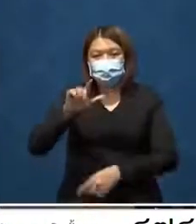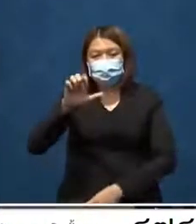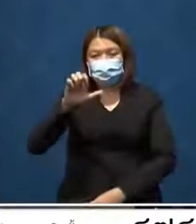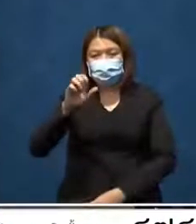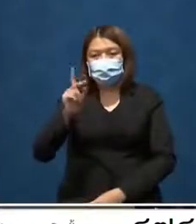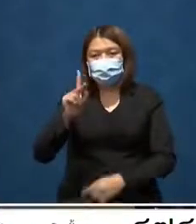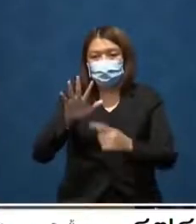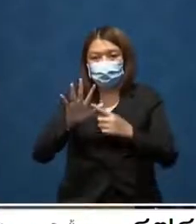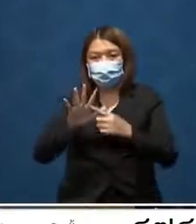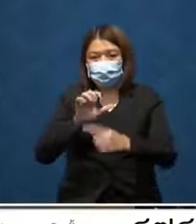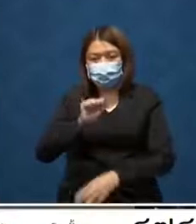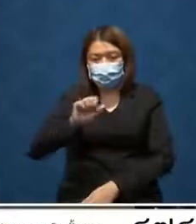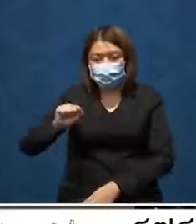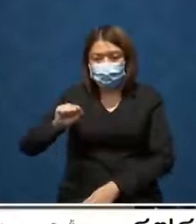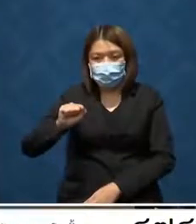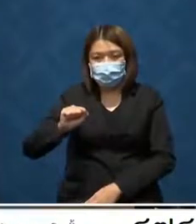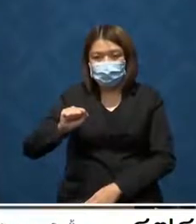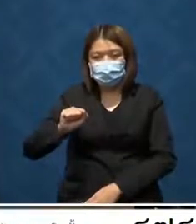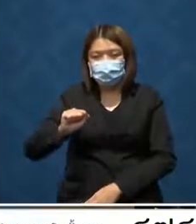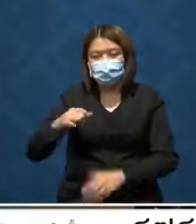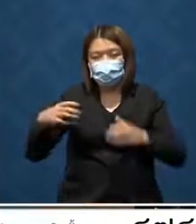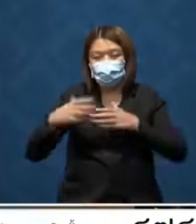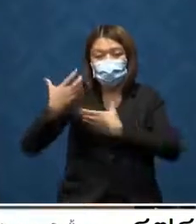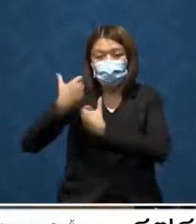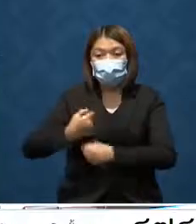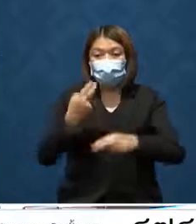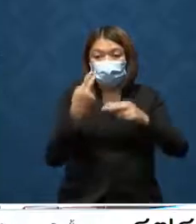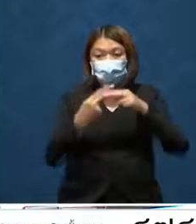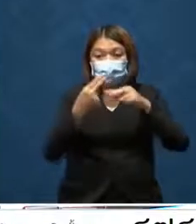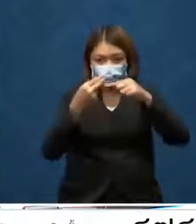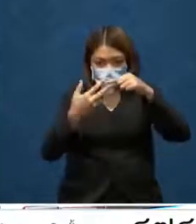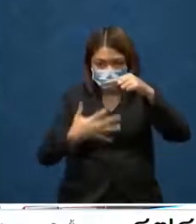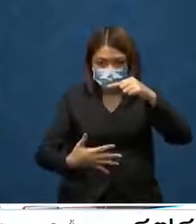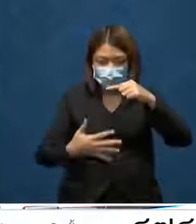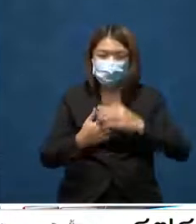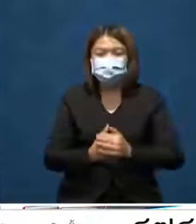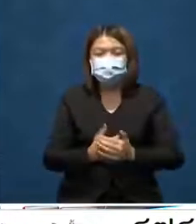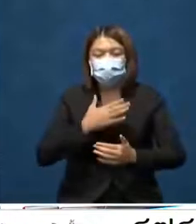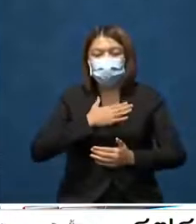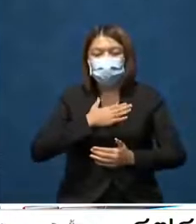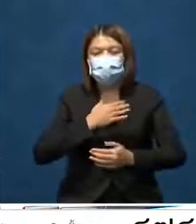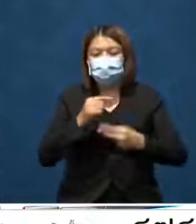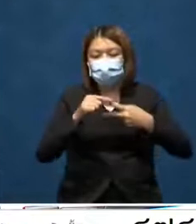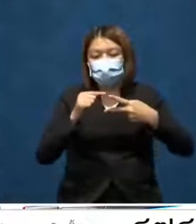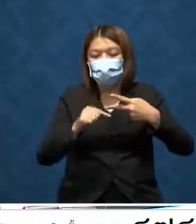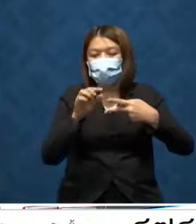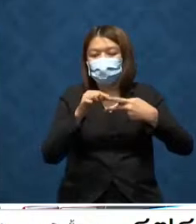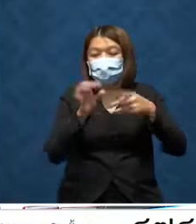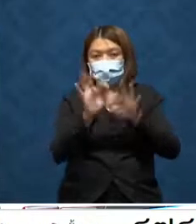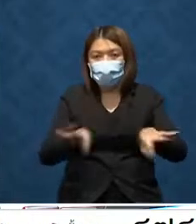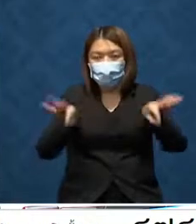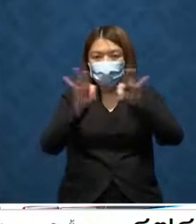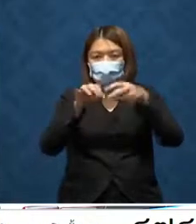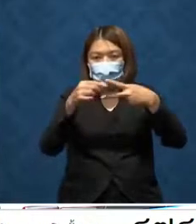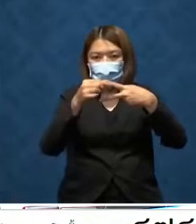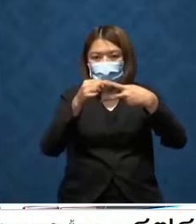สมชิคธาพุทธาราศดรณ์พักประชธิปัตบัญชื่อรายชื่อนะคะ ดชน์มีสองเรื่องสำคัญค่ะเรื่อง